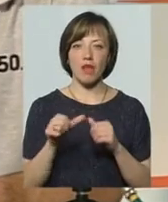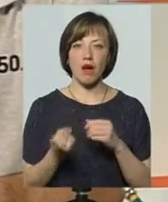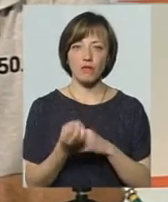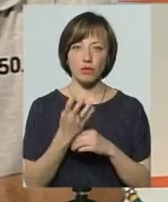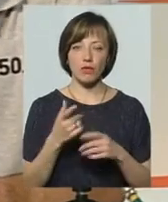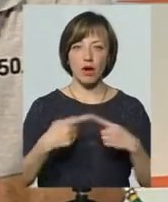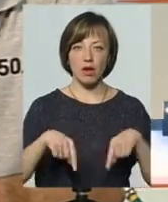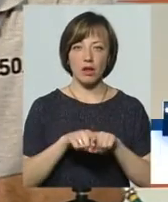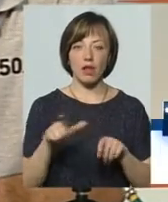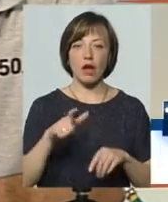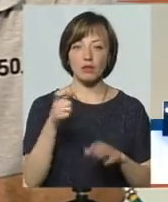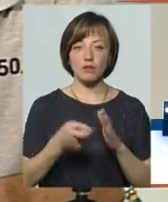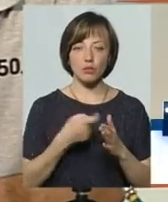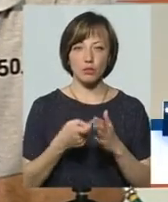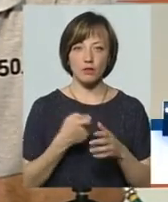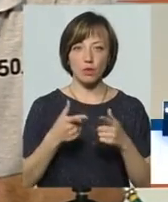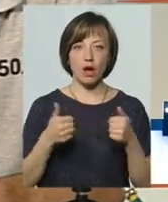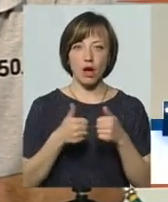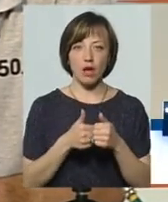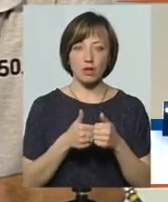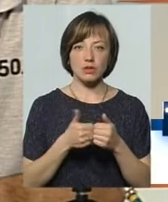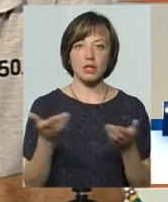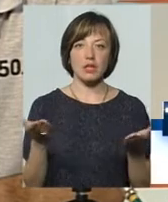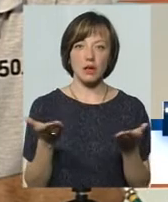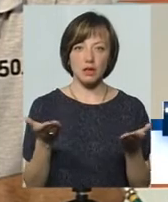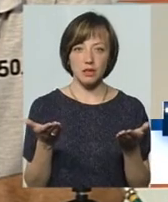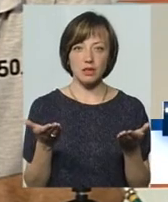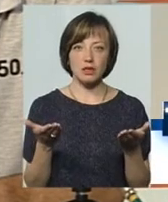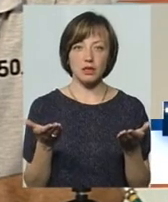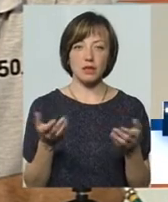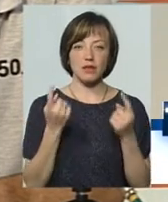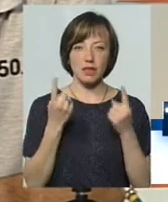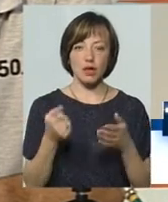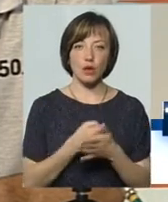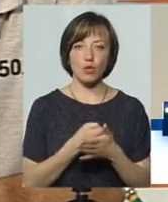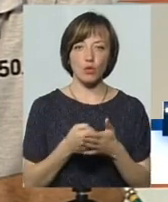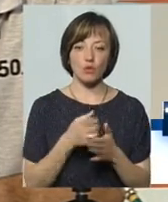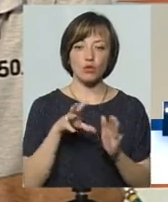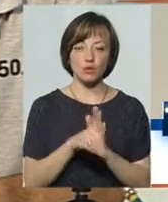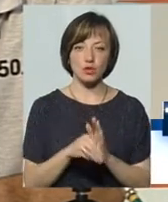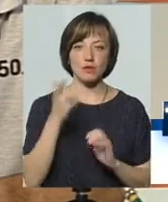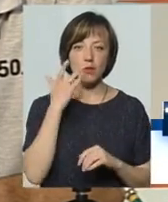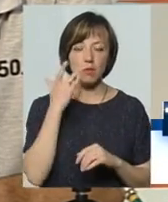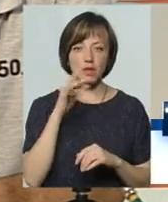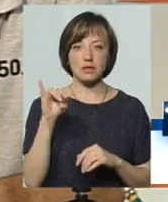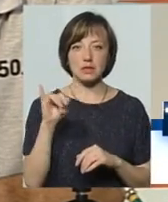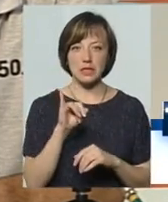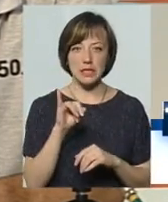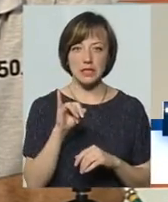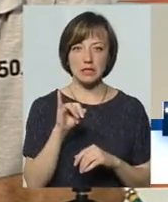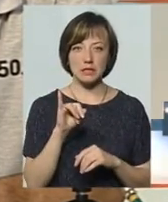про газовидобувну галузь, які безпосередньо, в яких велике лобі, в тому числі і в Сполучених Штатах, і